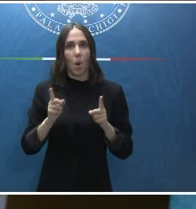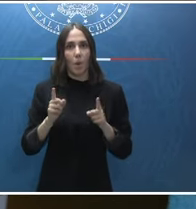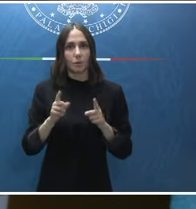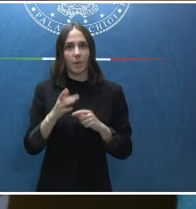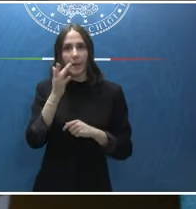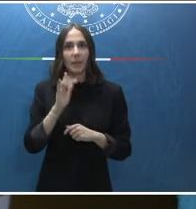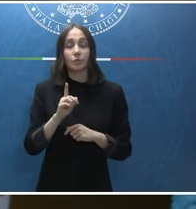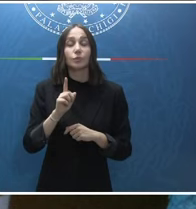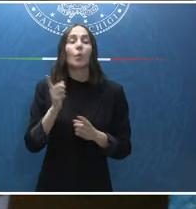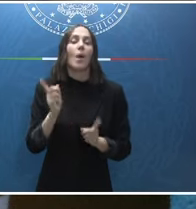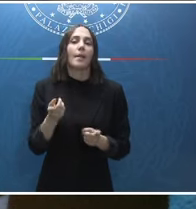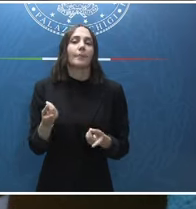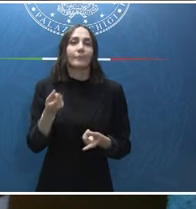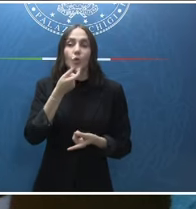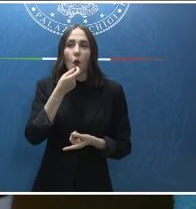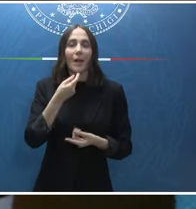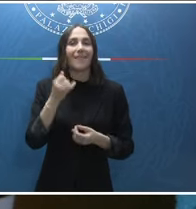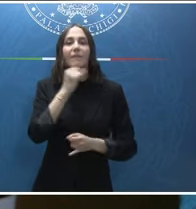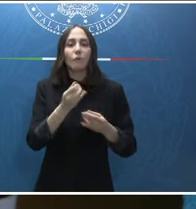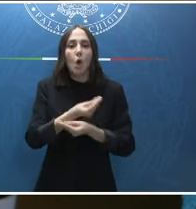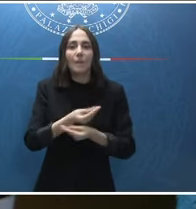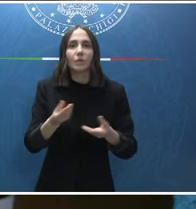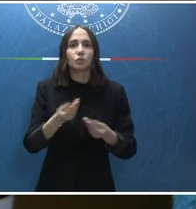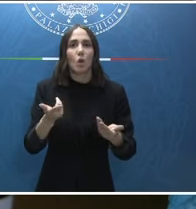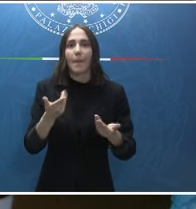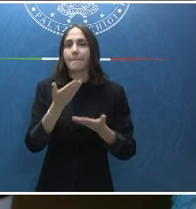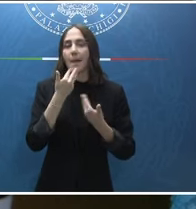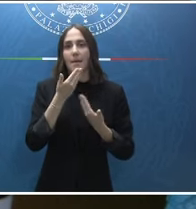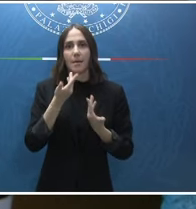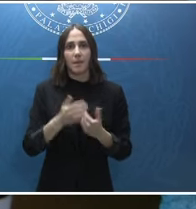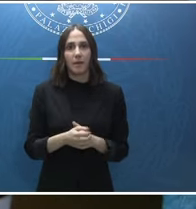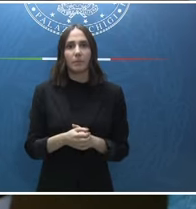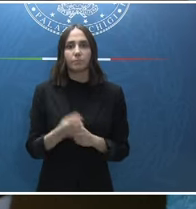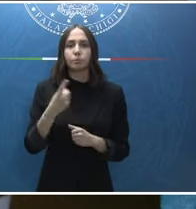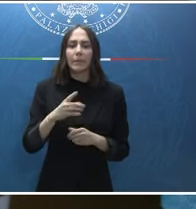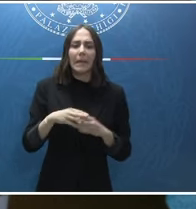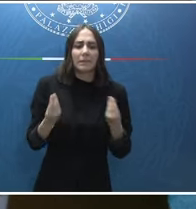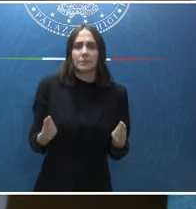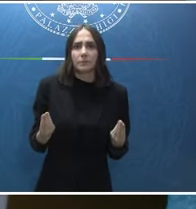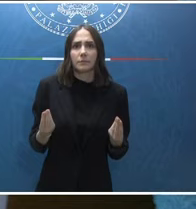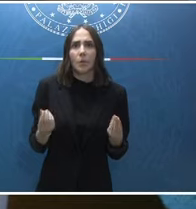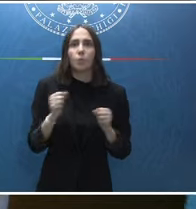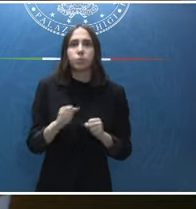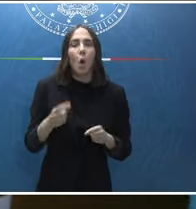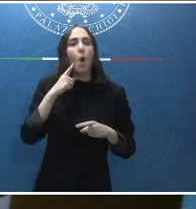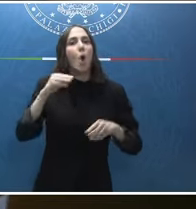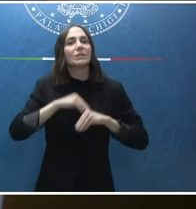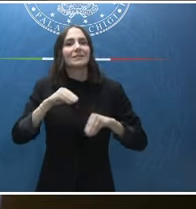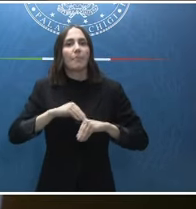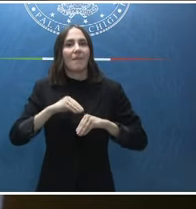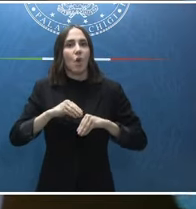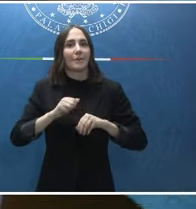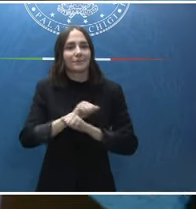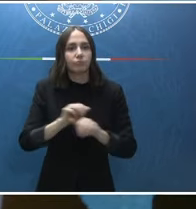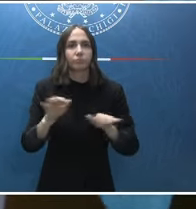la disinformazione. Cosa possiamo fare? Aumentare la consapevolezza del problema, facilitare